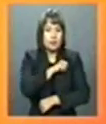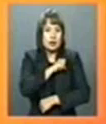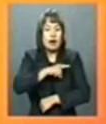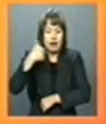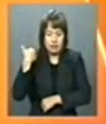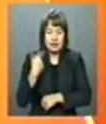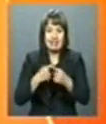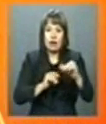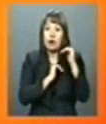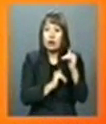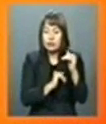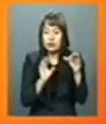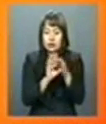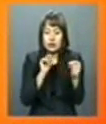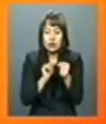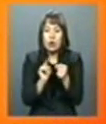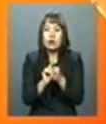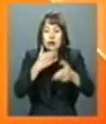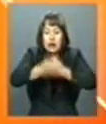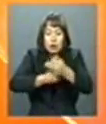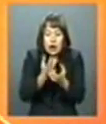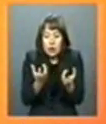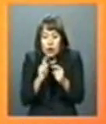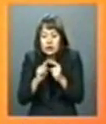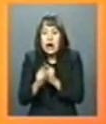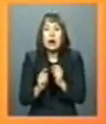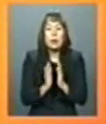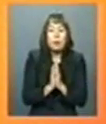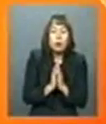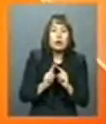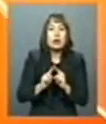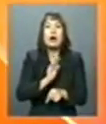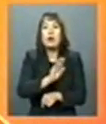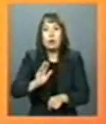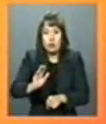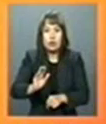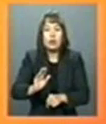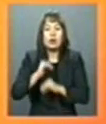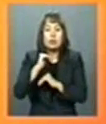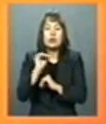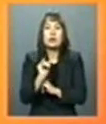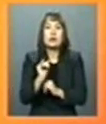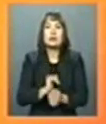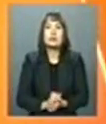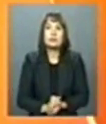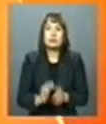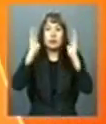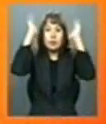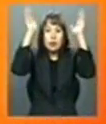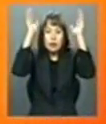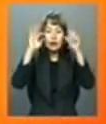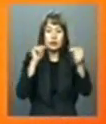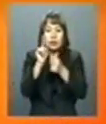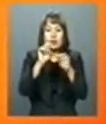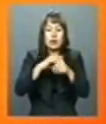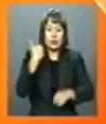ดเกี่ยวกับการโฆษณาขายวัตถุมงคลหรือพิธีกรรมทางไสยศาสตร์โฆษณาขายสินค้าด้านสุขภาพและความ